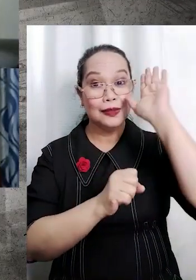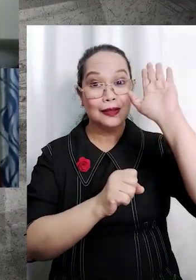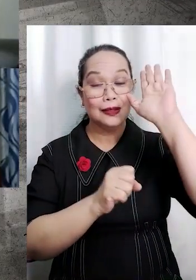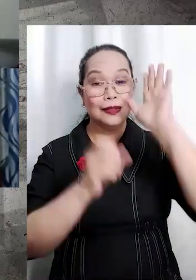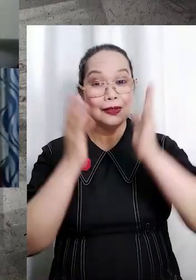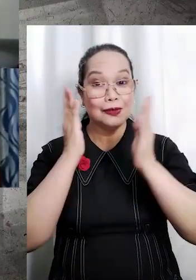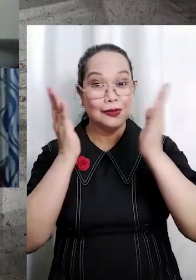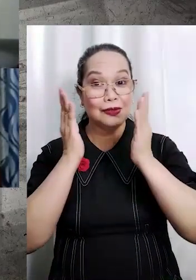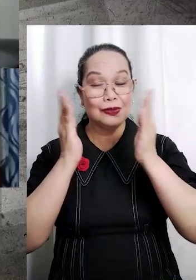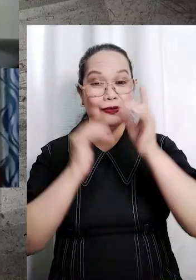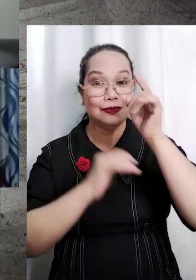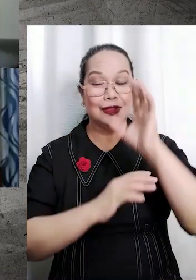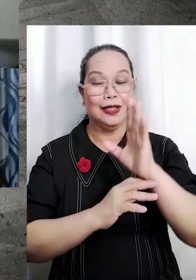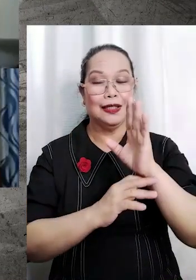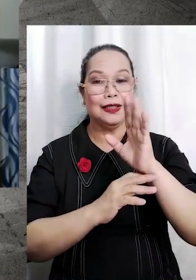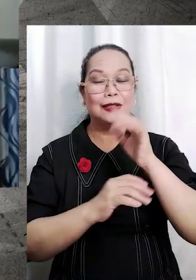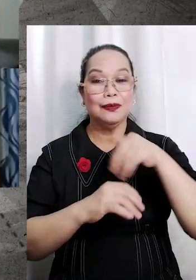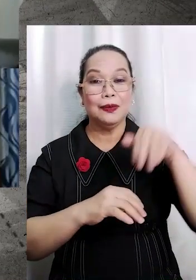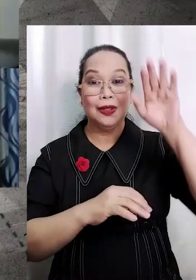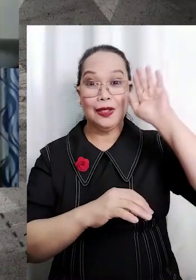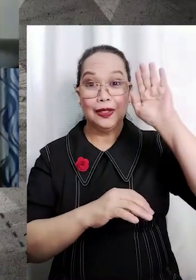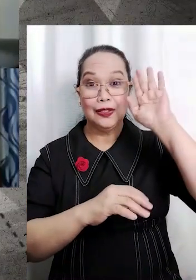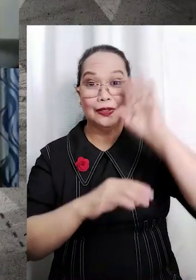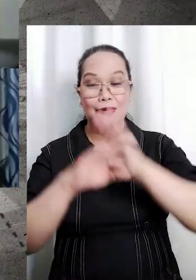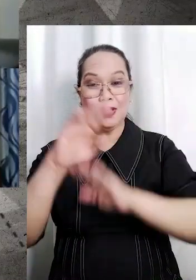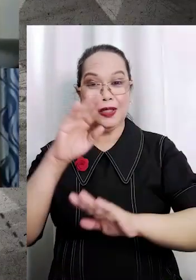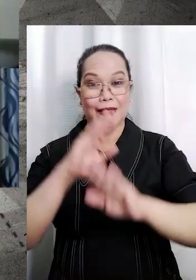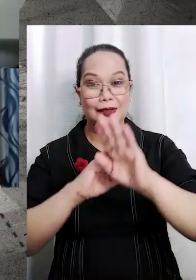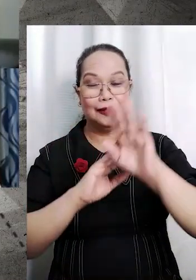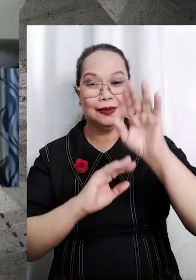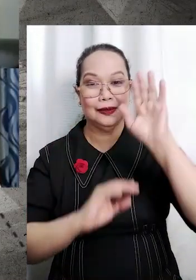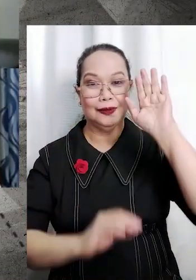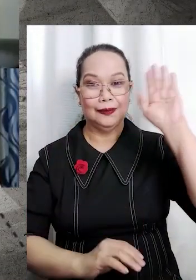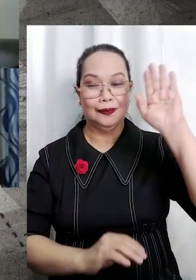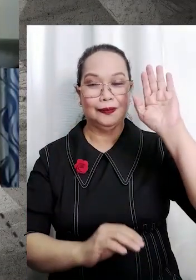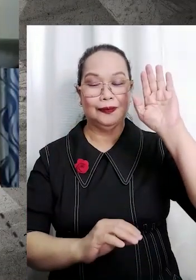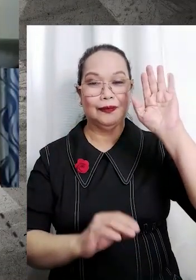sa paglilingkod. Itaas po ninyo ang inyong kanang kamay.